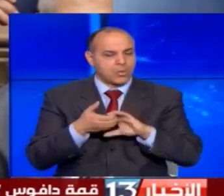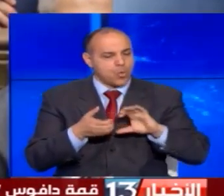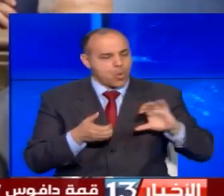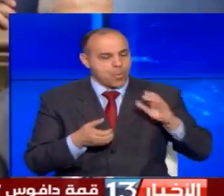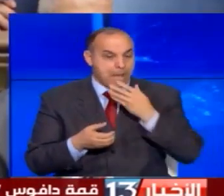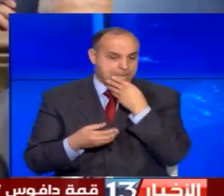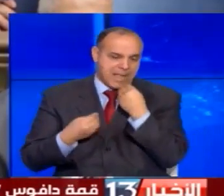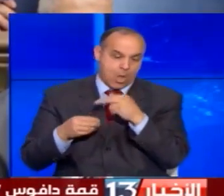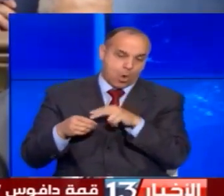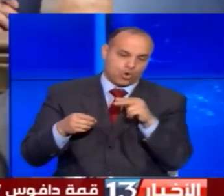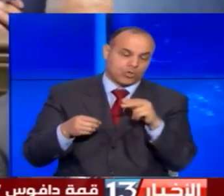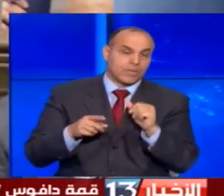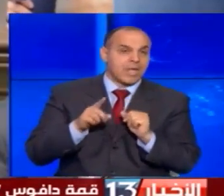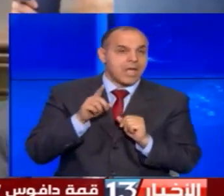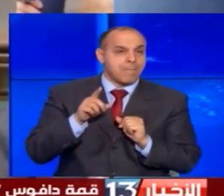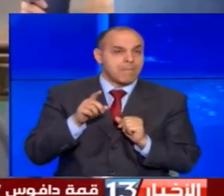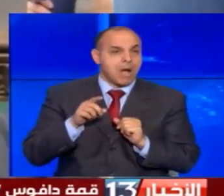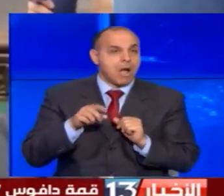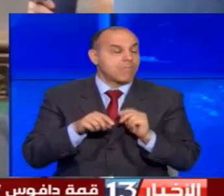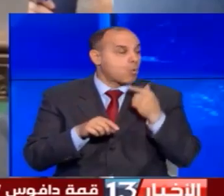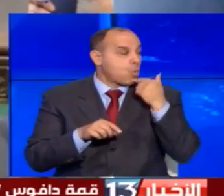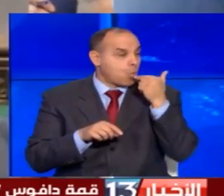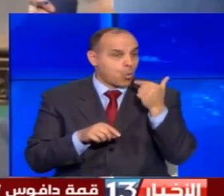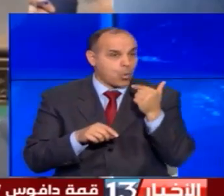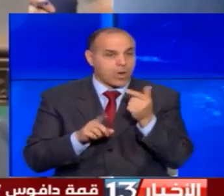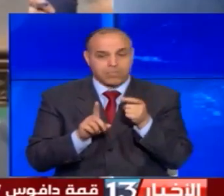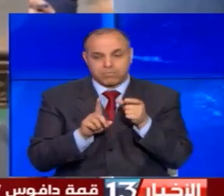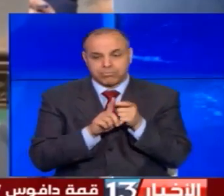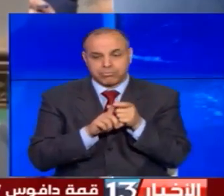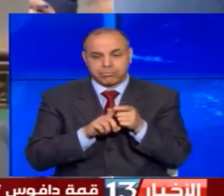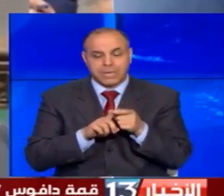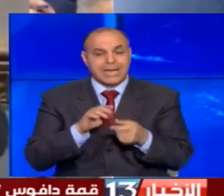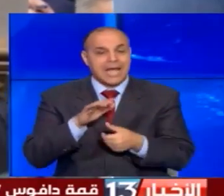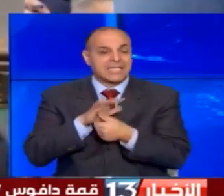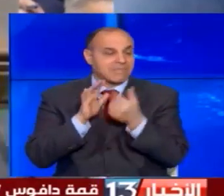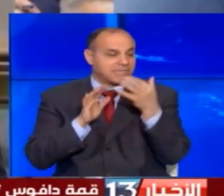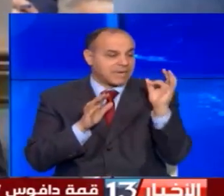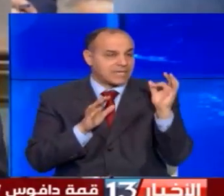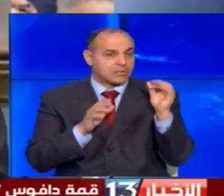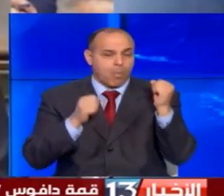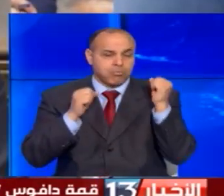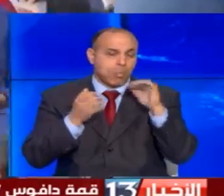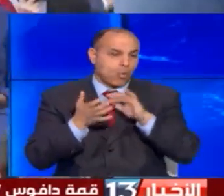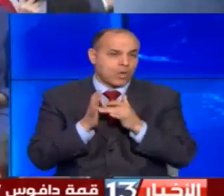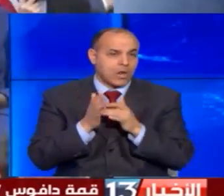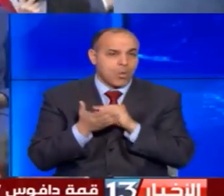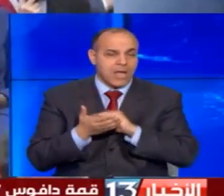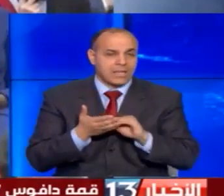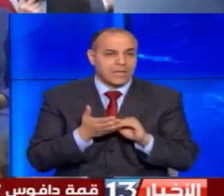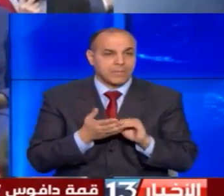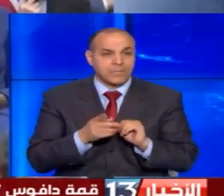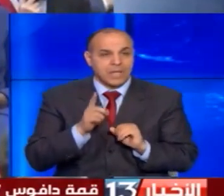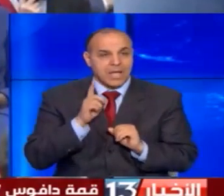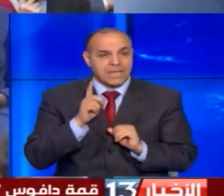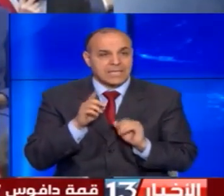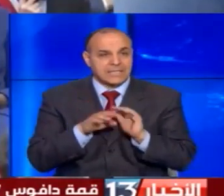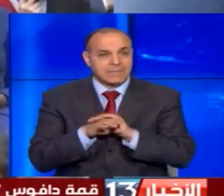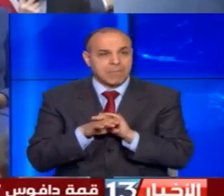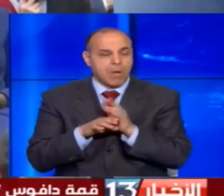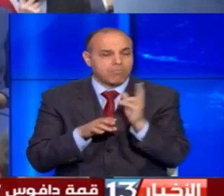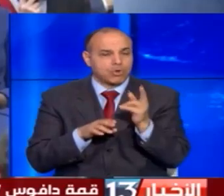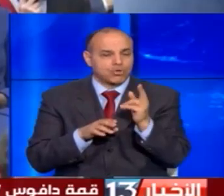الأوروبي، ومع القلق الكبير الذي يحصر الرئيس الفرنسي مانويل ماكرون وإدارته بسبب